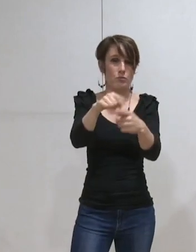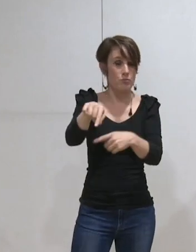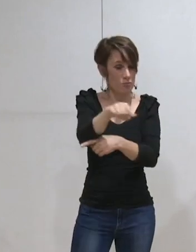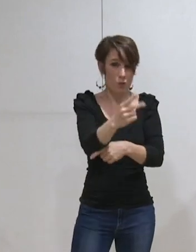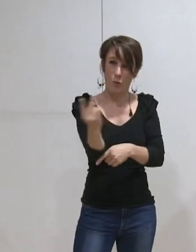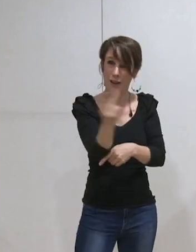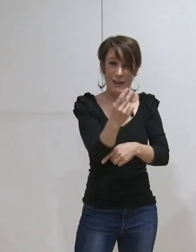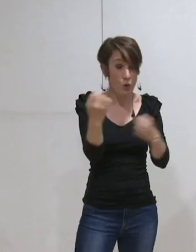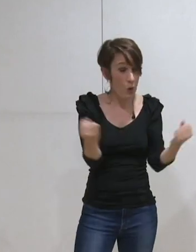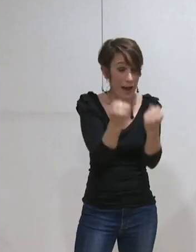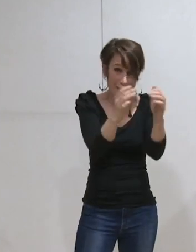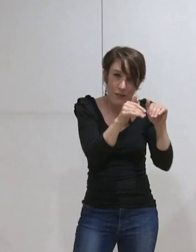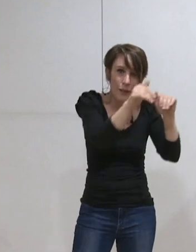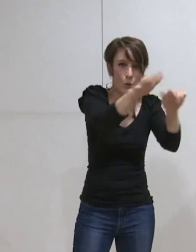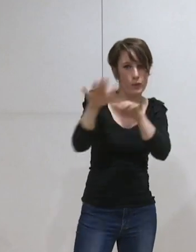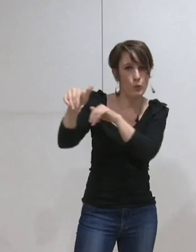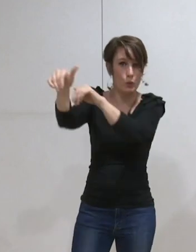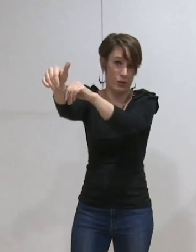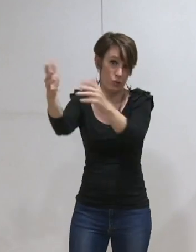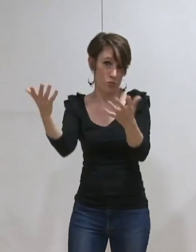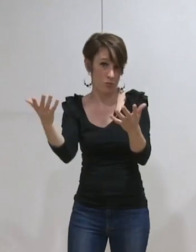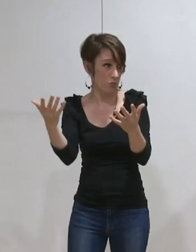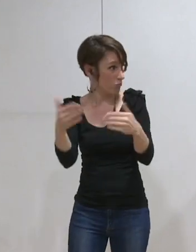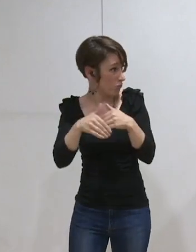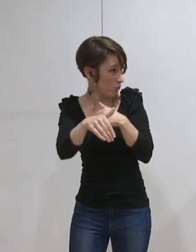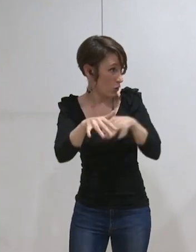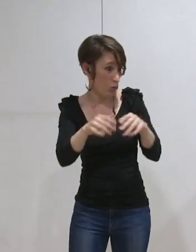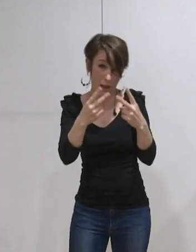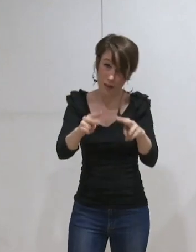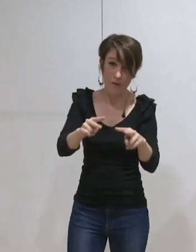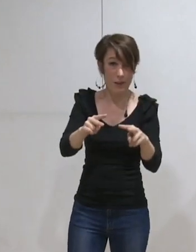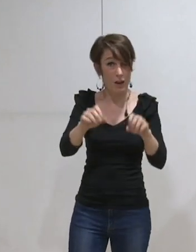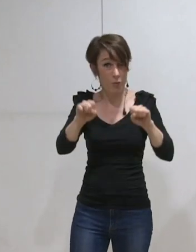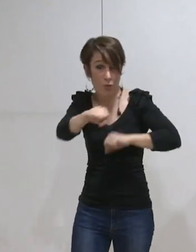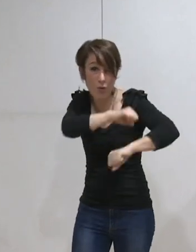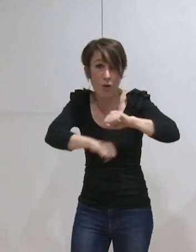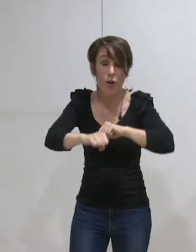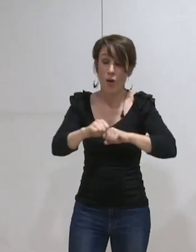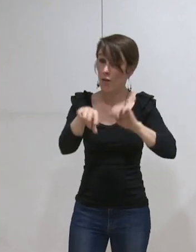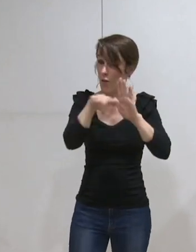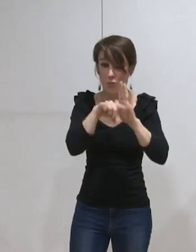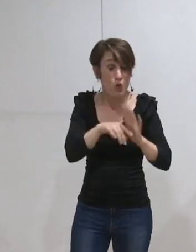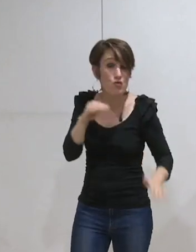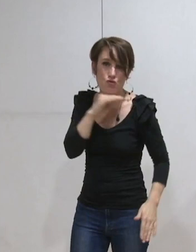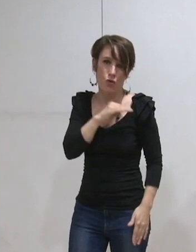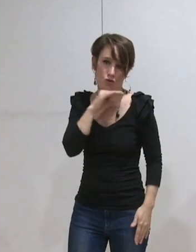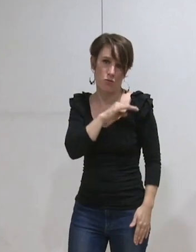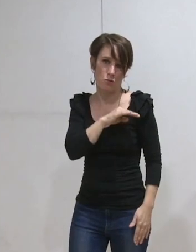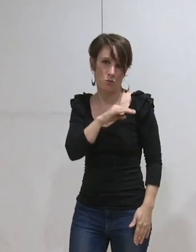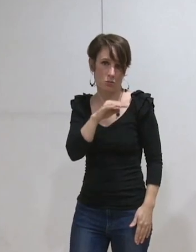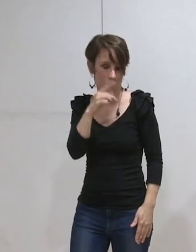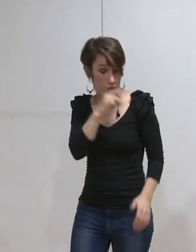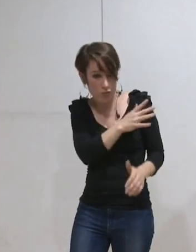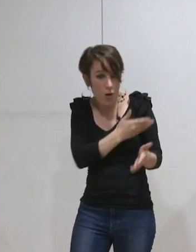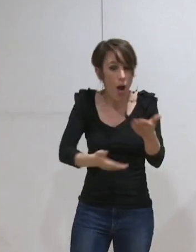de ces structures n'y a-t-il pas des mesures d'urgence que la ville pourrait prendre elle-même par exemple en soutien au fonctionnement de ces